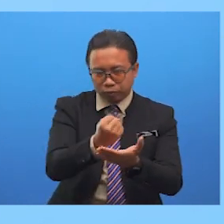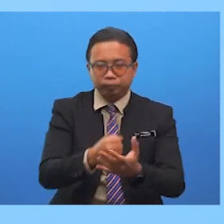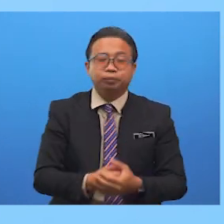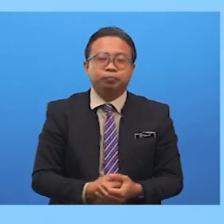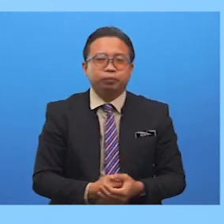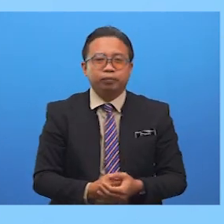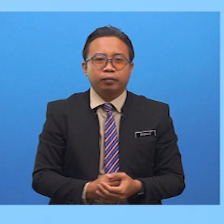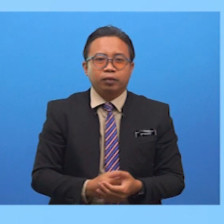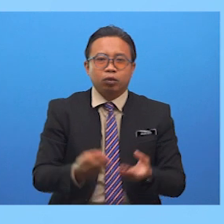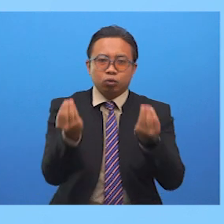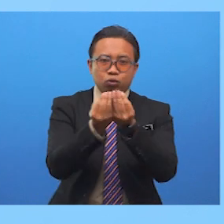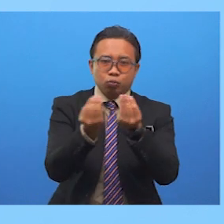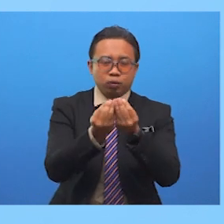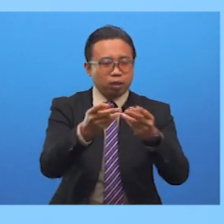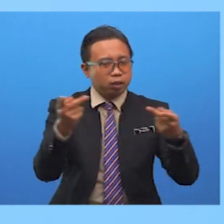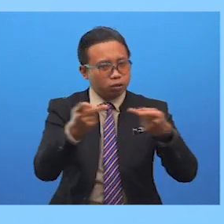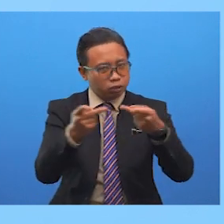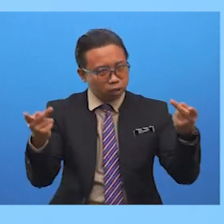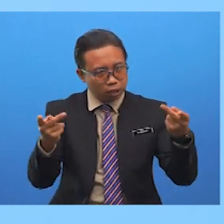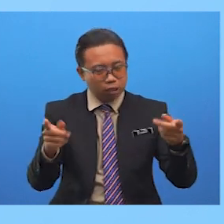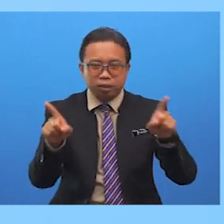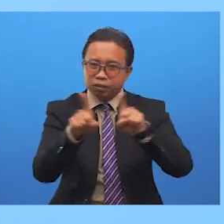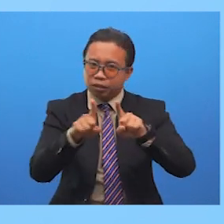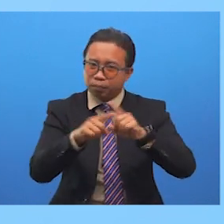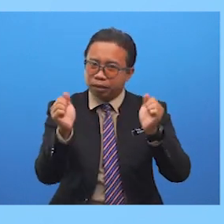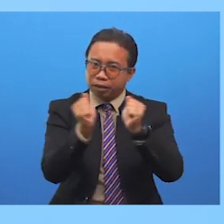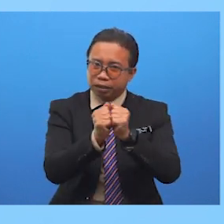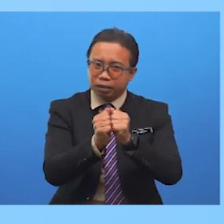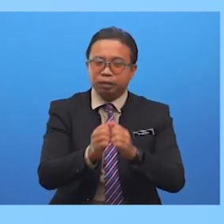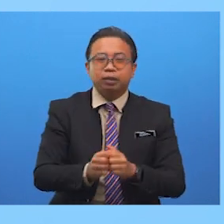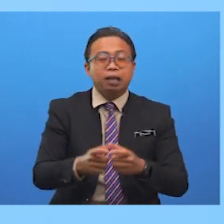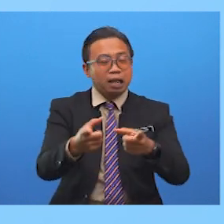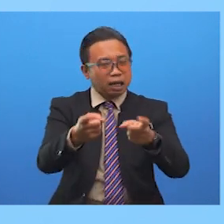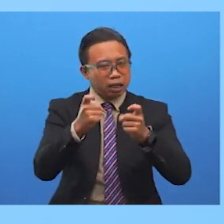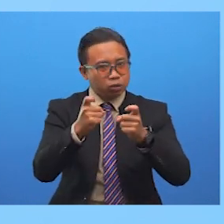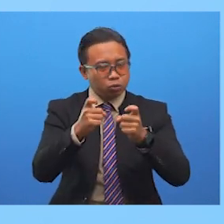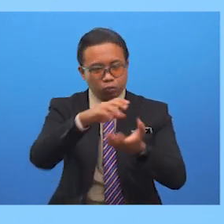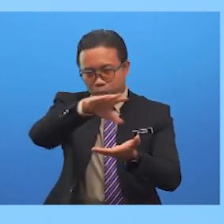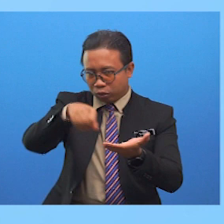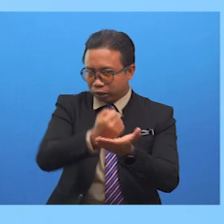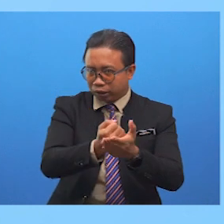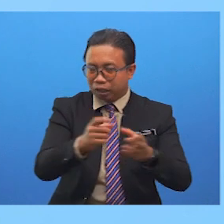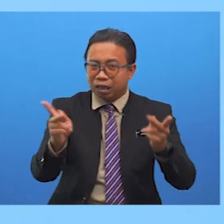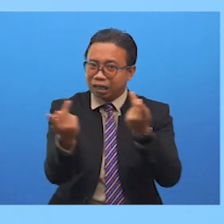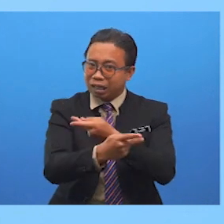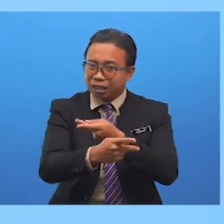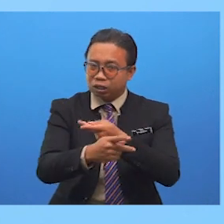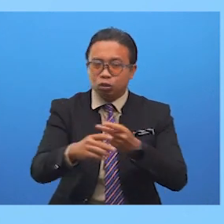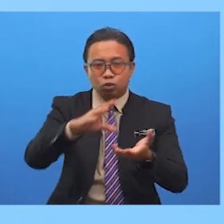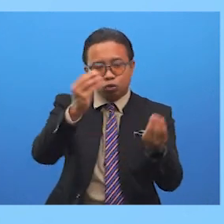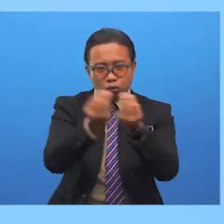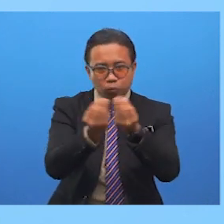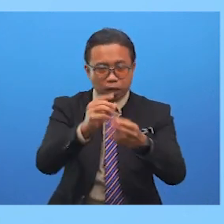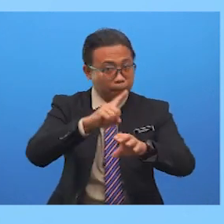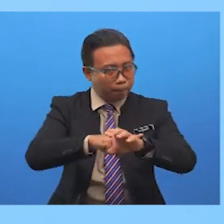maka jumlah jarak akan bersamaan dengan laju purata darat jumlah massa Hai